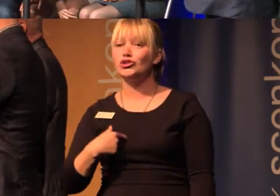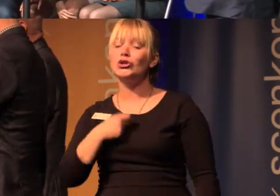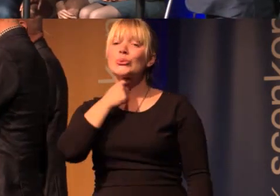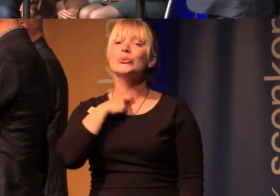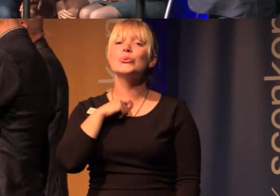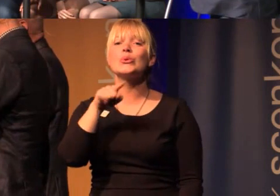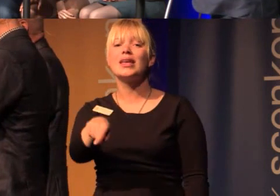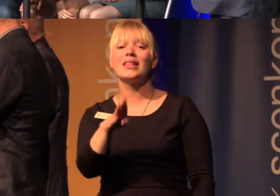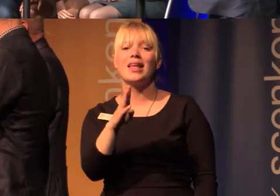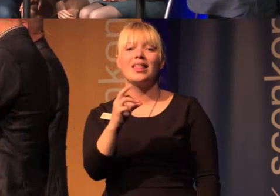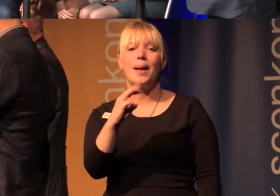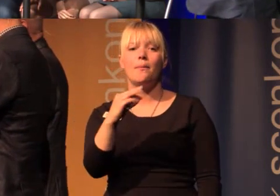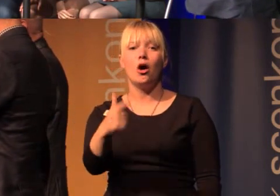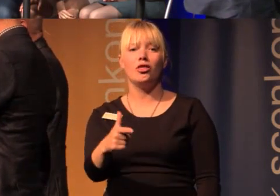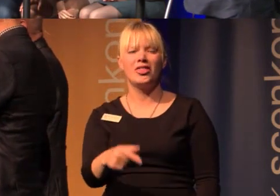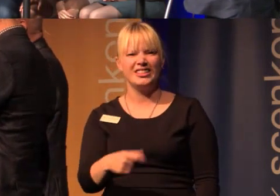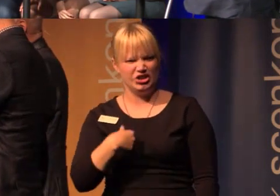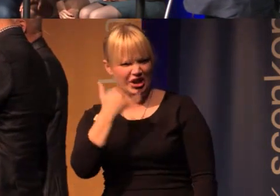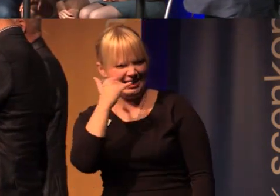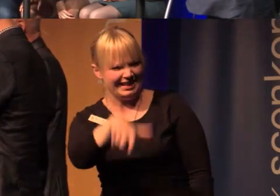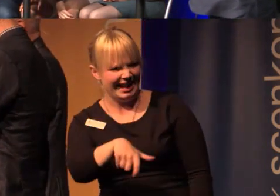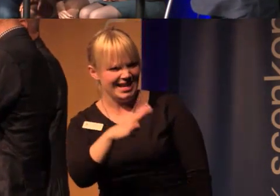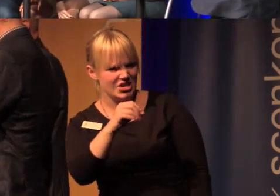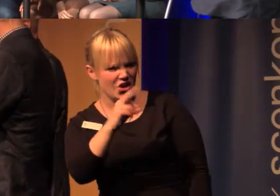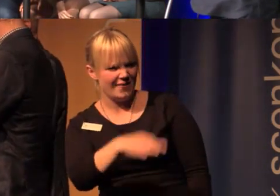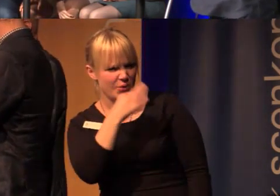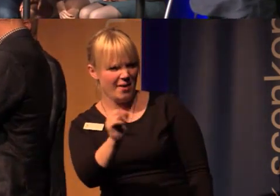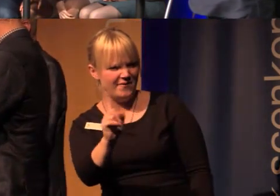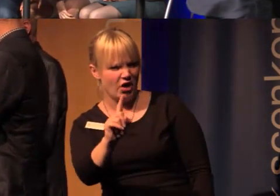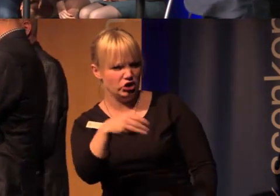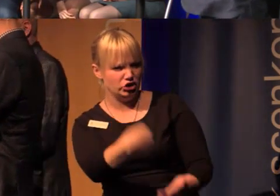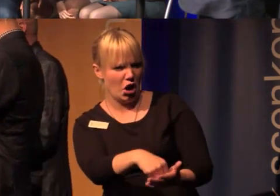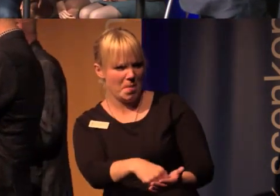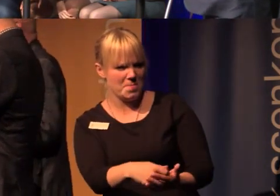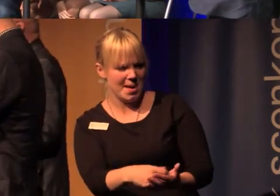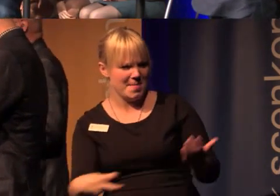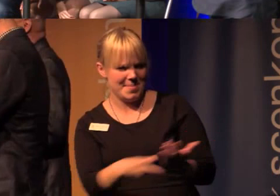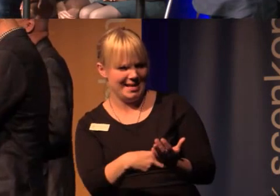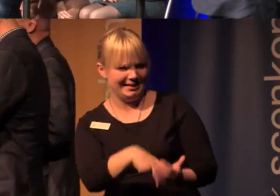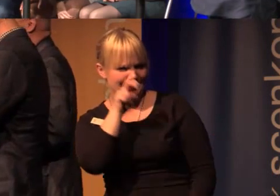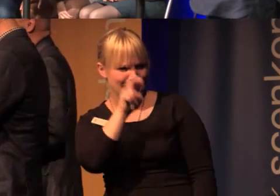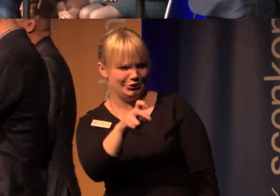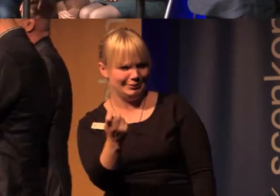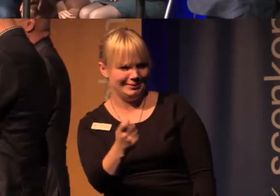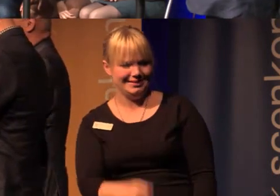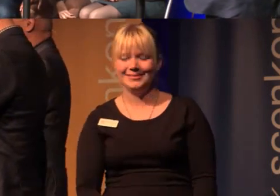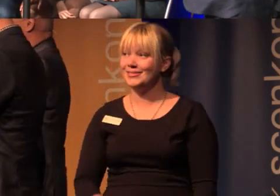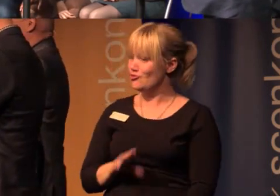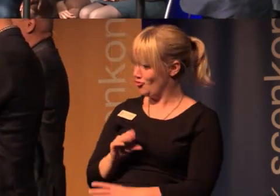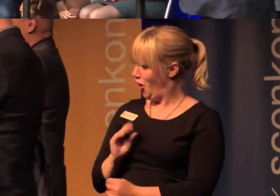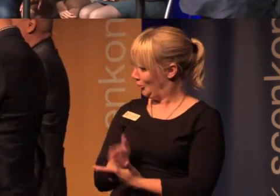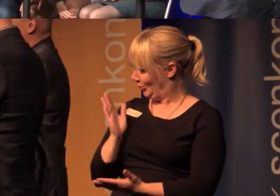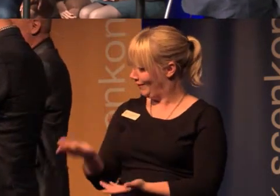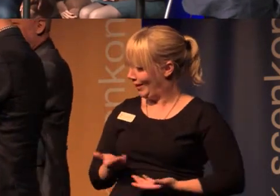på Dramaten och få tips om hur du får tag i dina biljetter. Ja, för det verkar, ihop, det verkar väldigt lönsamt. Absolut, absolut.